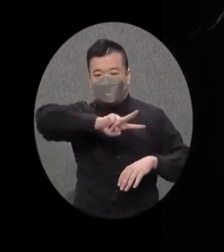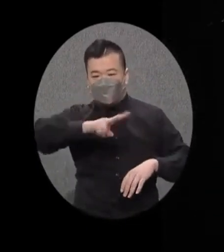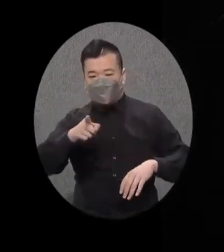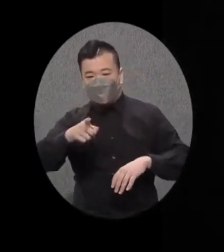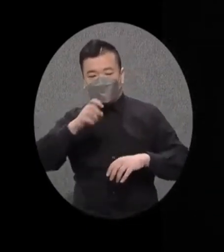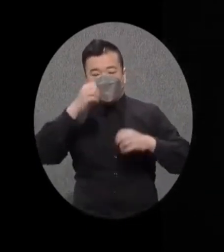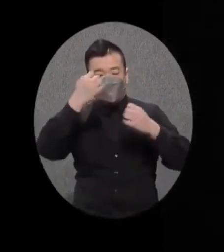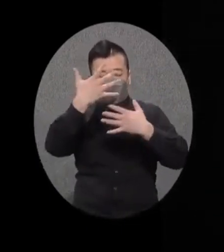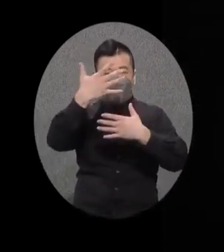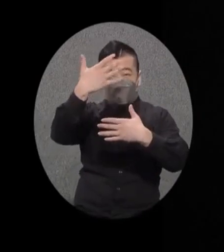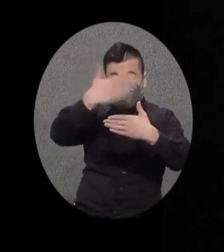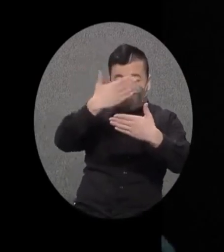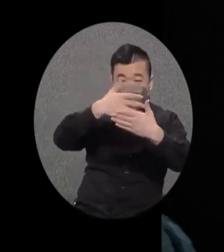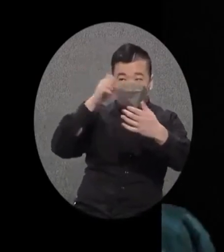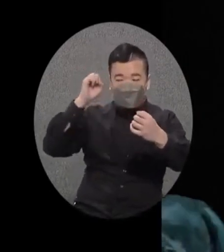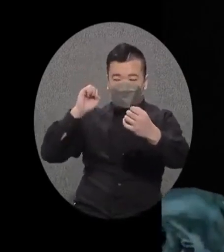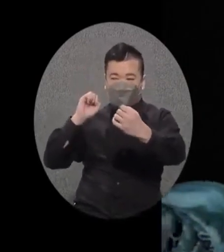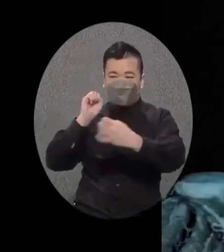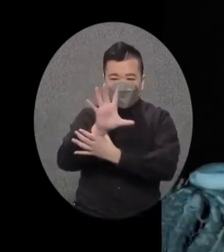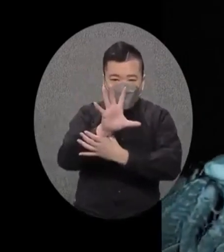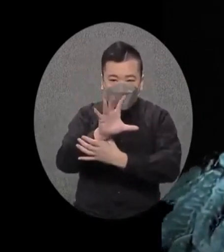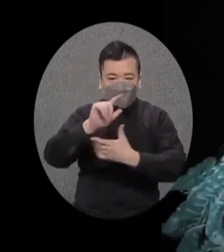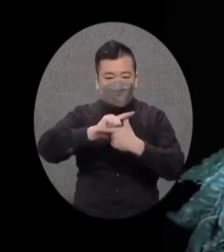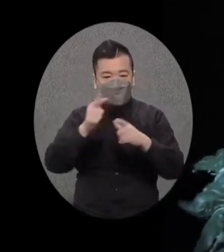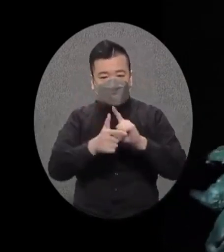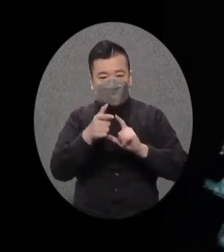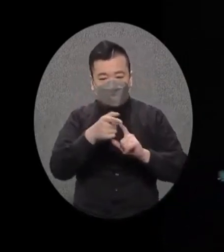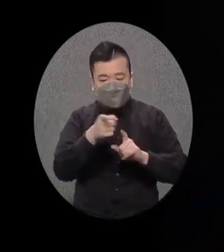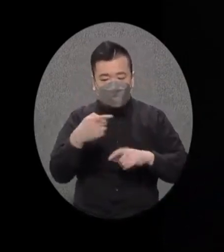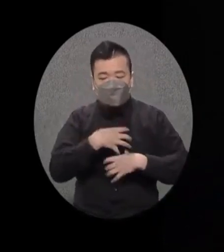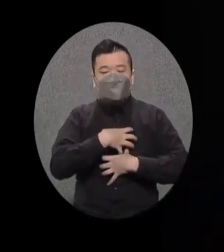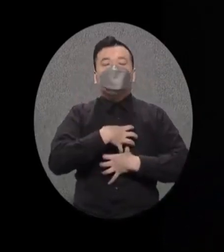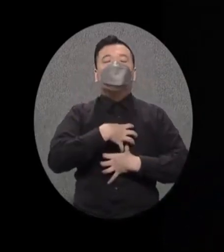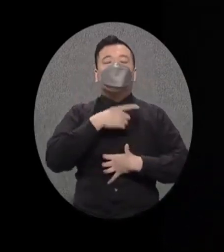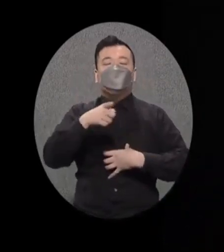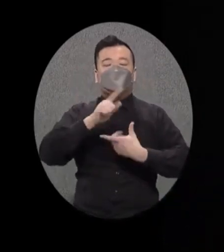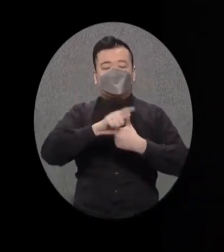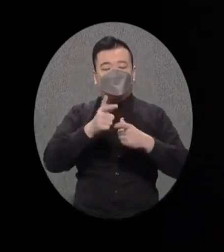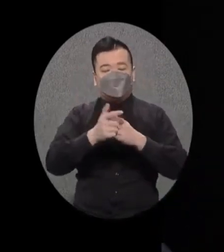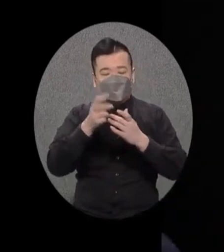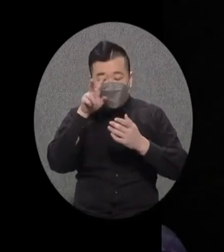荧光幕啊、投影啊，令到你置身其中的一个阅读方法。